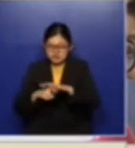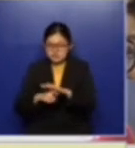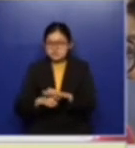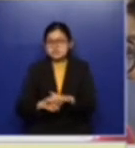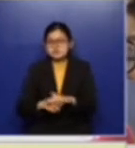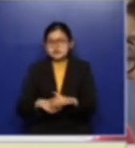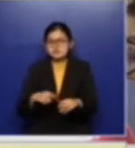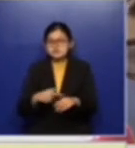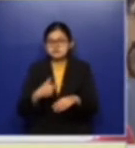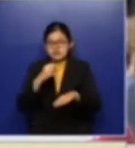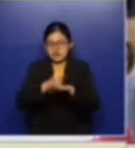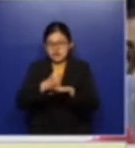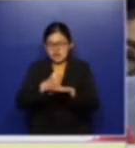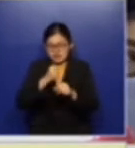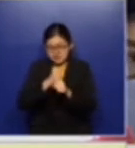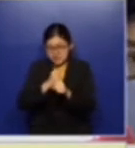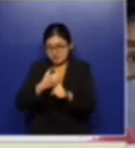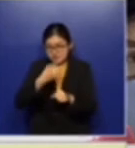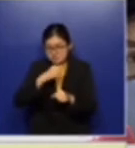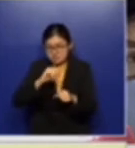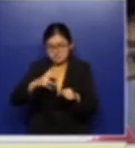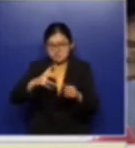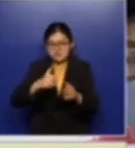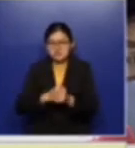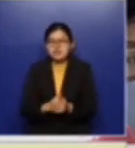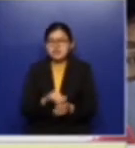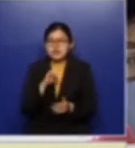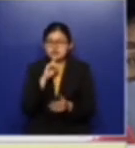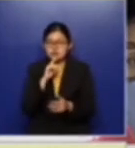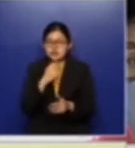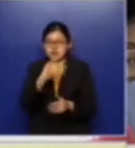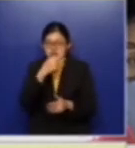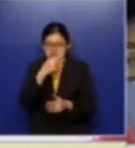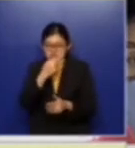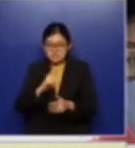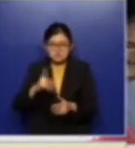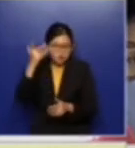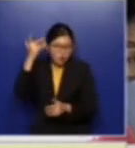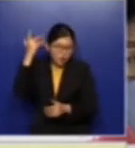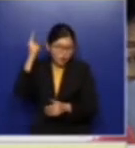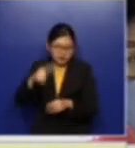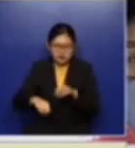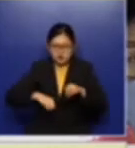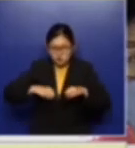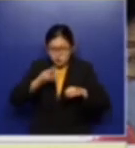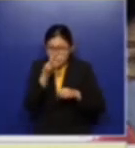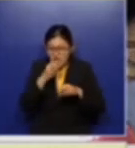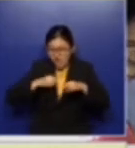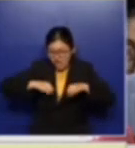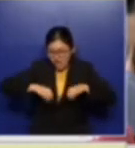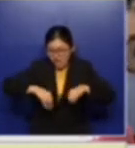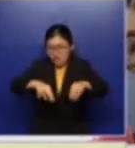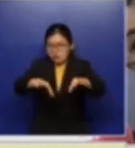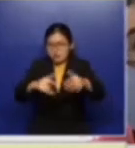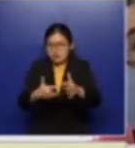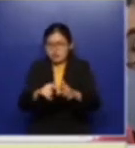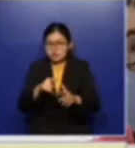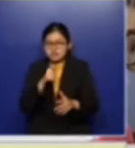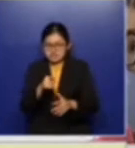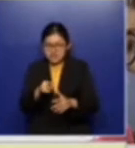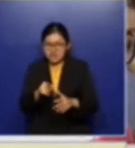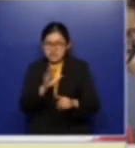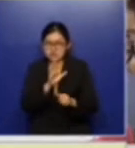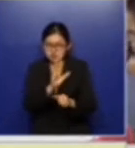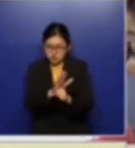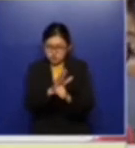ปลูกข้าวมาทั้งชีวิตแล้วไม่ให้เขาทำนาแล้วก็ให้เขาทำอะไรนะครับทำให้ชาวนาขาดรายได้ขาดเงินส่งใช้หนี้ให้ธกส.และ